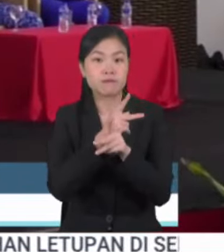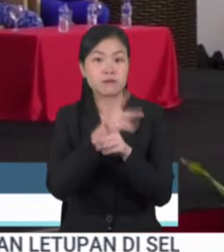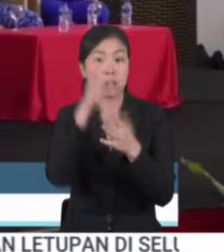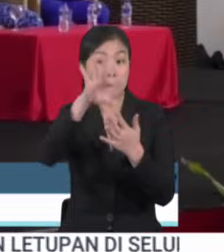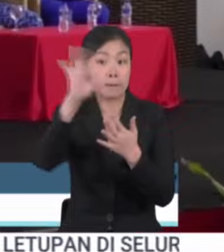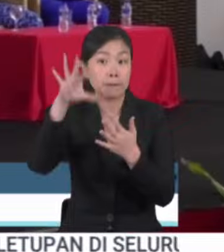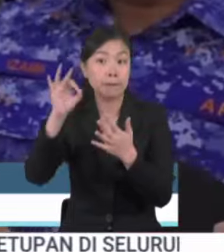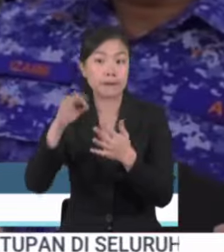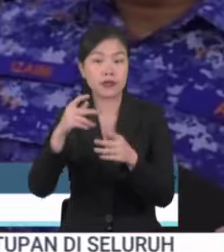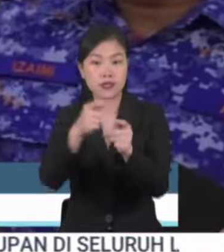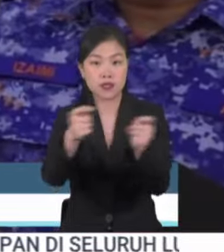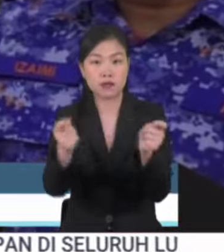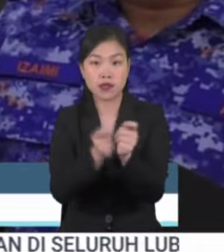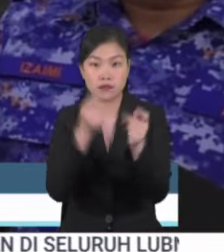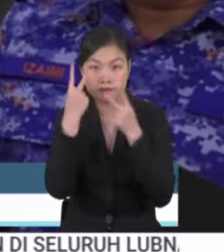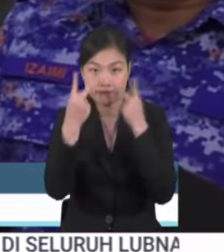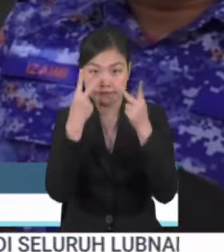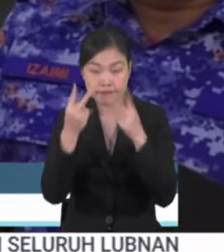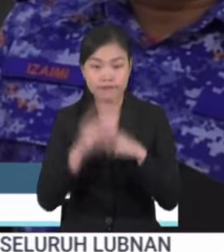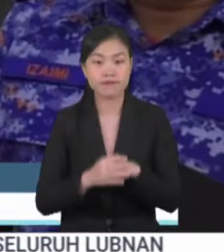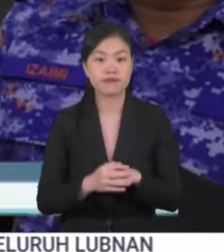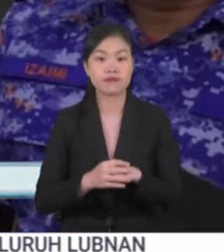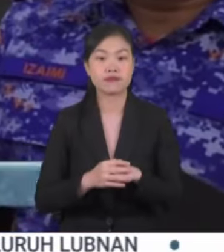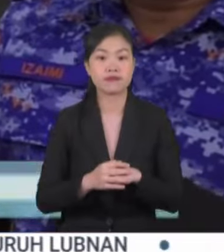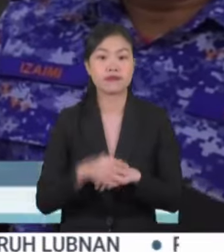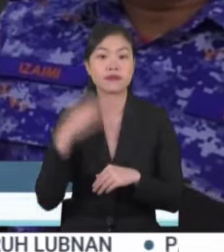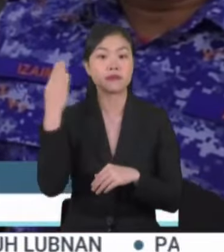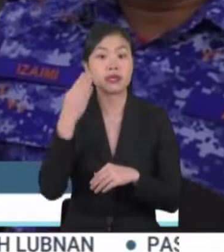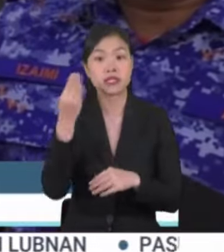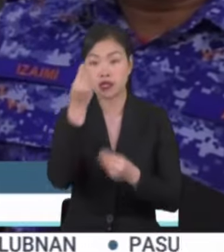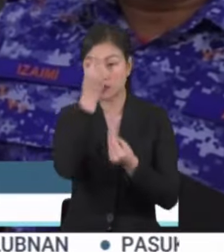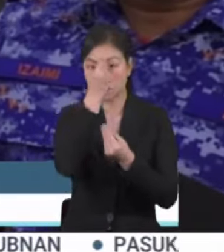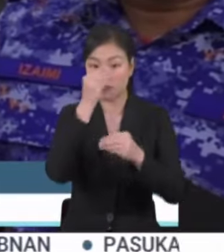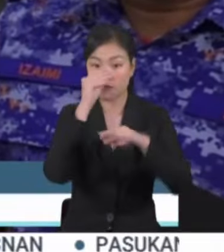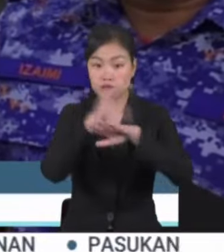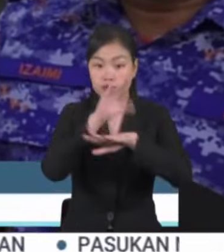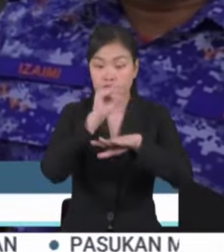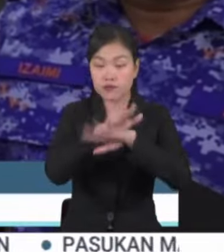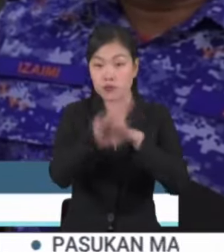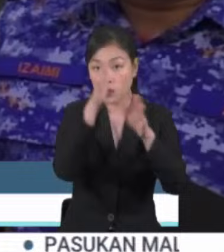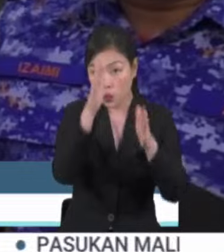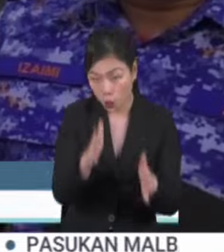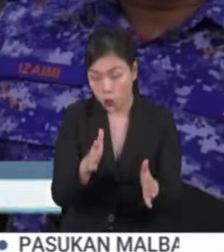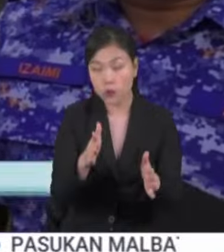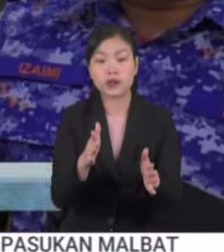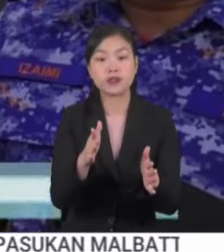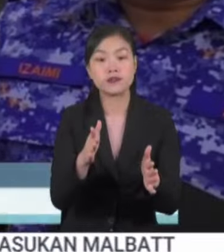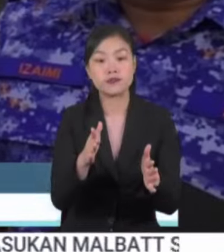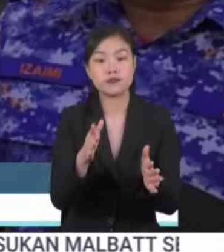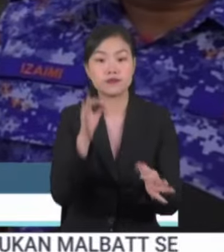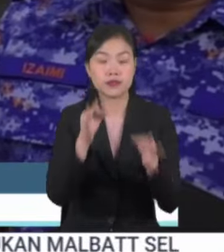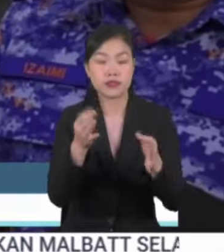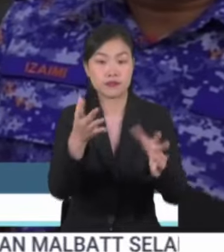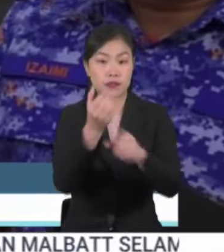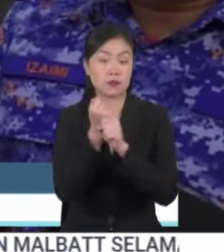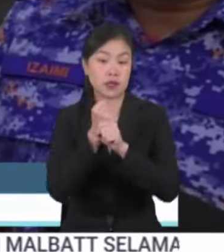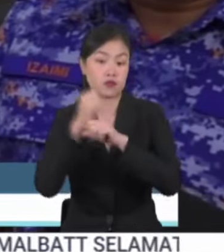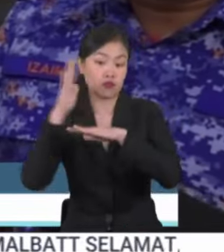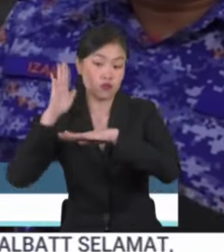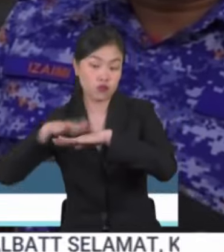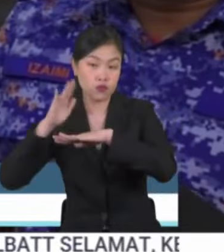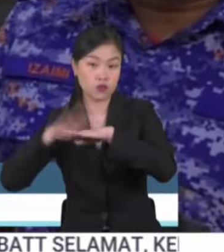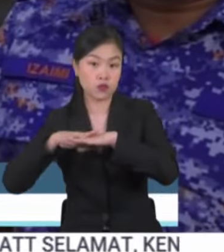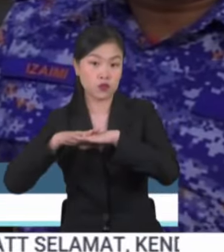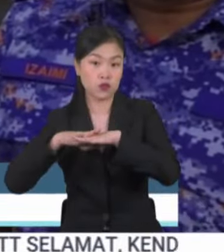berlaku. Okay, biasanya kita akan menasihati orang awam sekiranya ialah mendapat arahan daripada